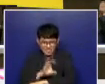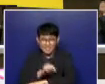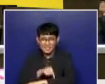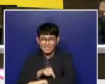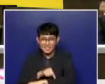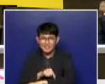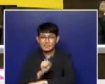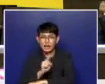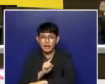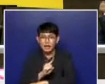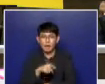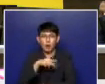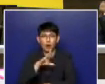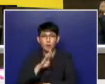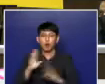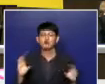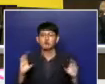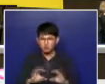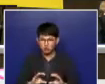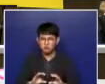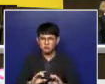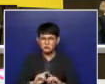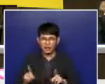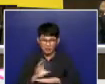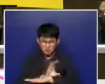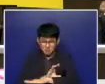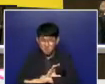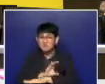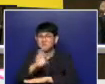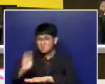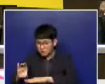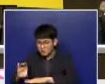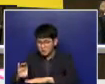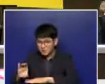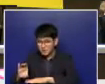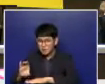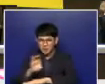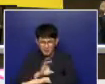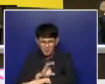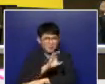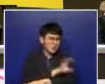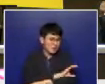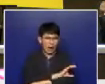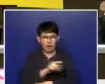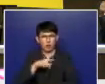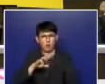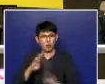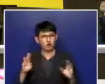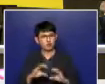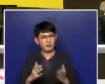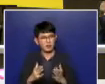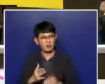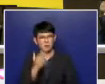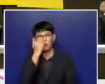รัฐบาลประเทศไทยเป็นยังเป็นไทยรักไทยคุณทักษิณยังเป็นนายกรัฐมนตรีอยู่ก็ไม่อนุมัติอีกไม่ให้กทมทำ